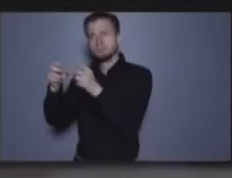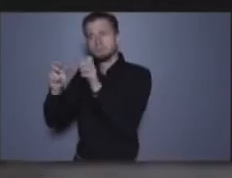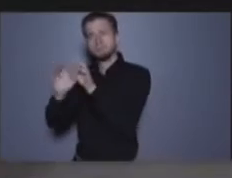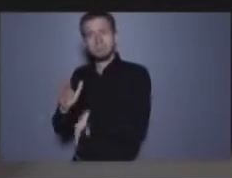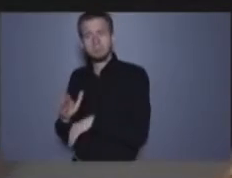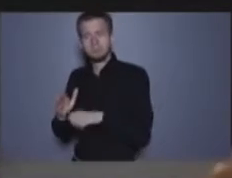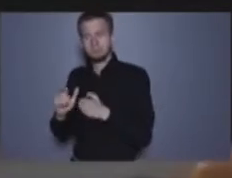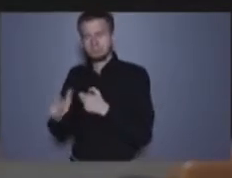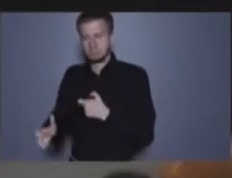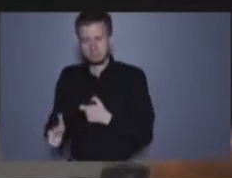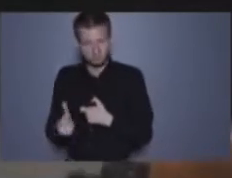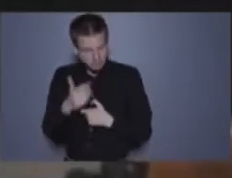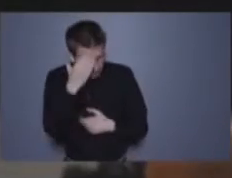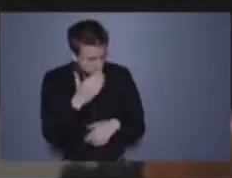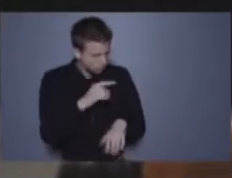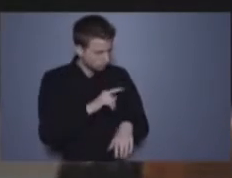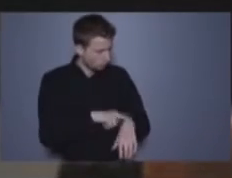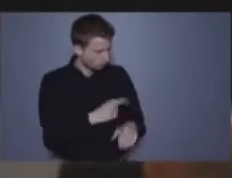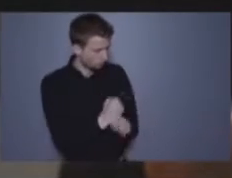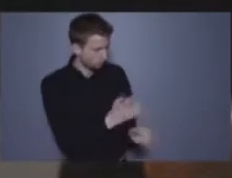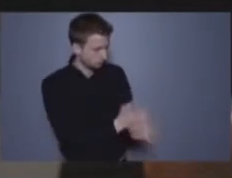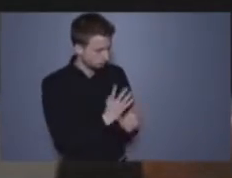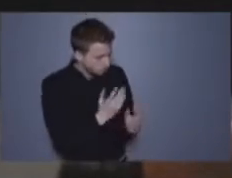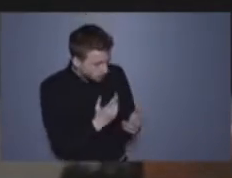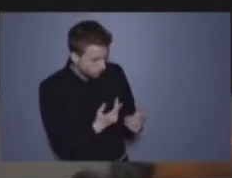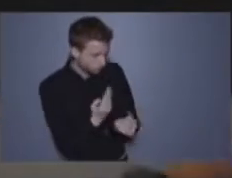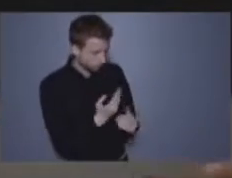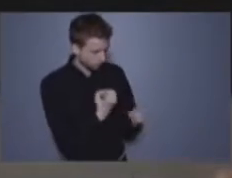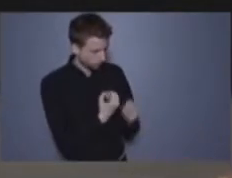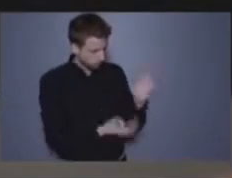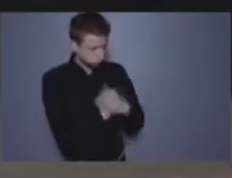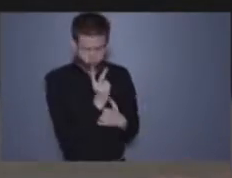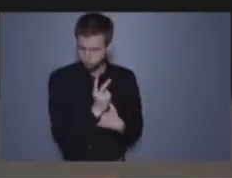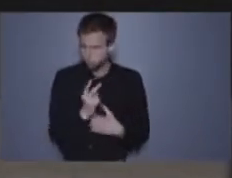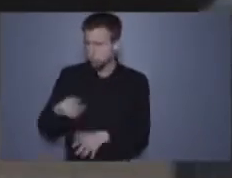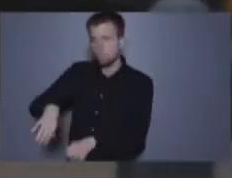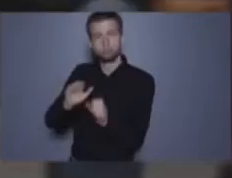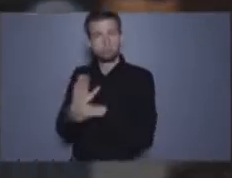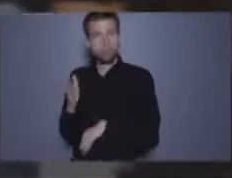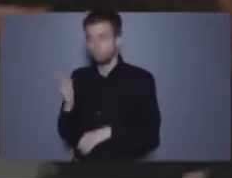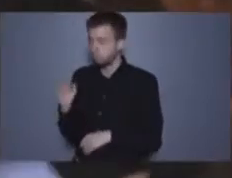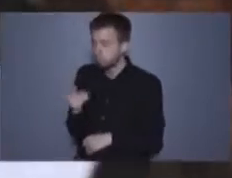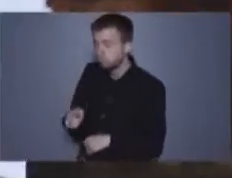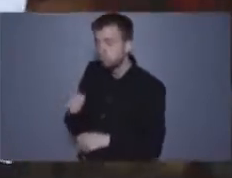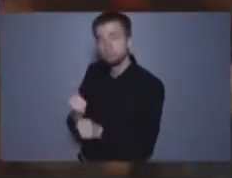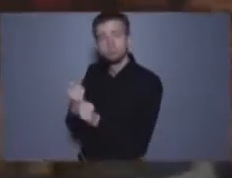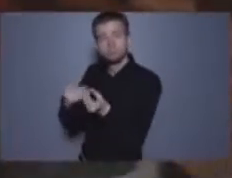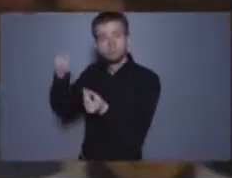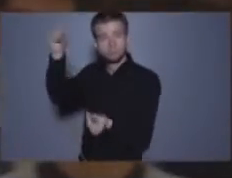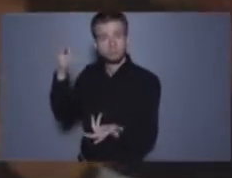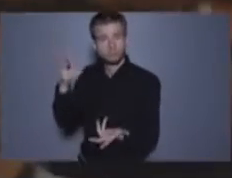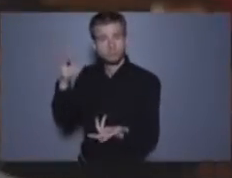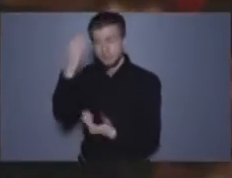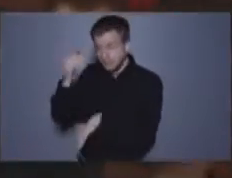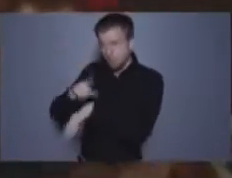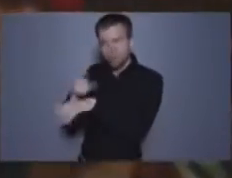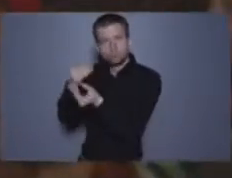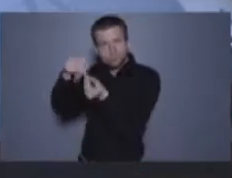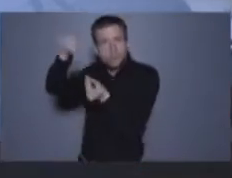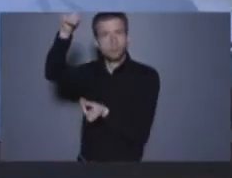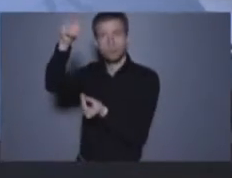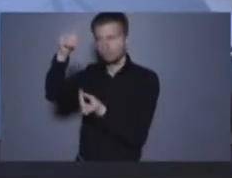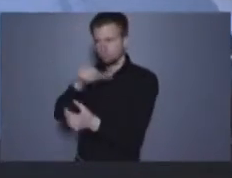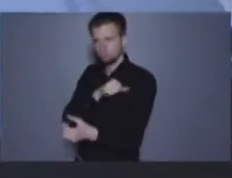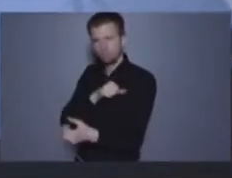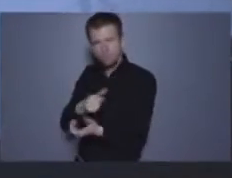vous avez un volume de travail supplémentaire. Tout le monde comprend ça. Plus les heures supplémentaires coûtent cher, plus vous verrouillez la durée légale du